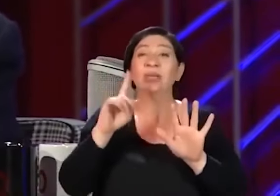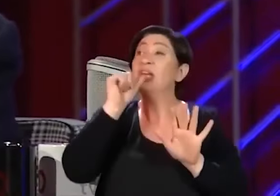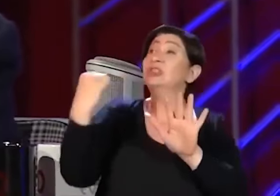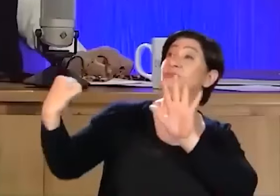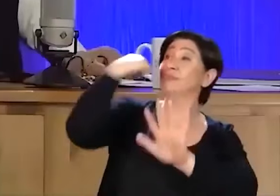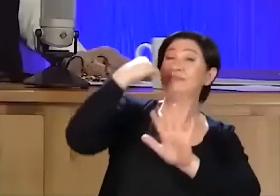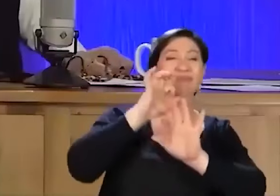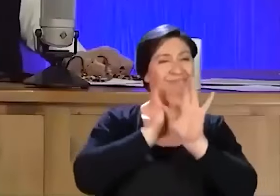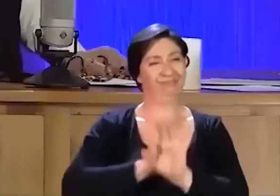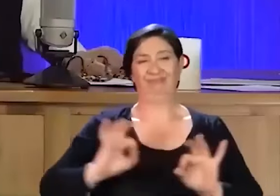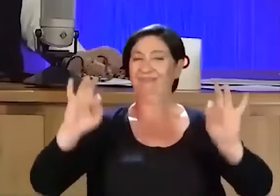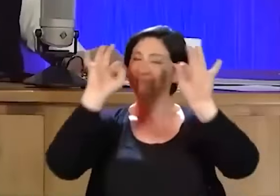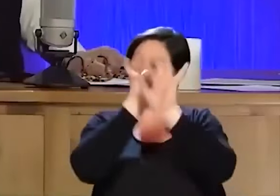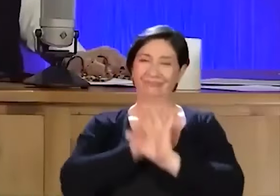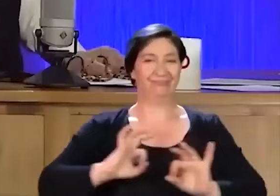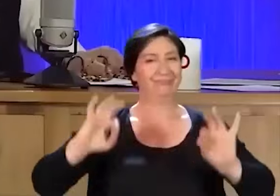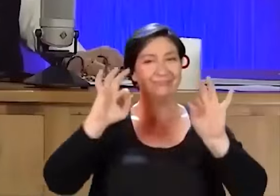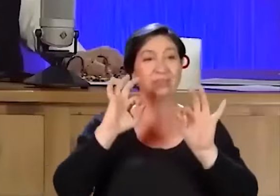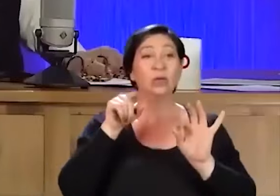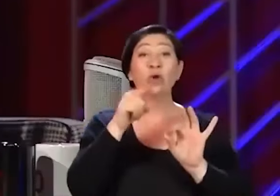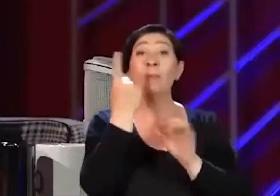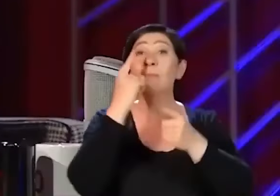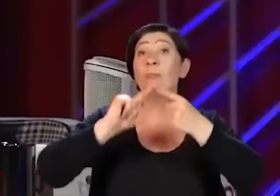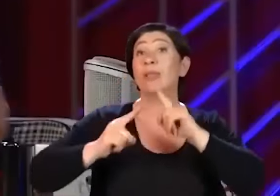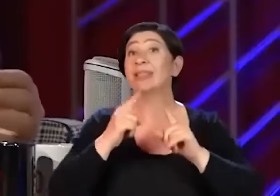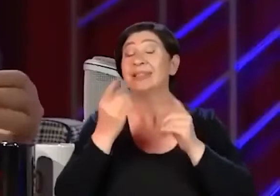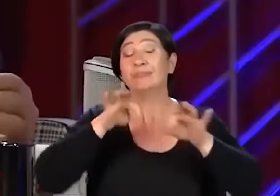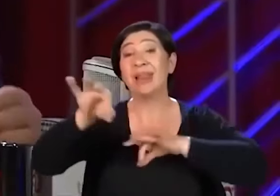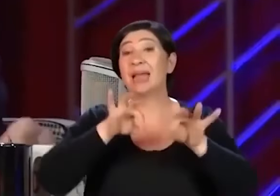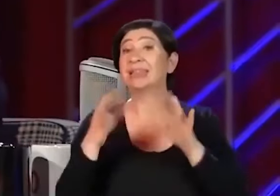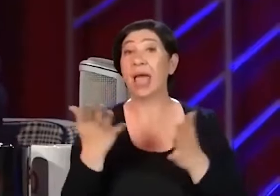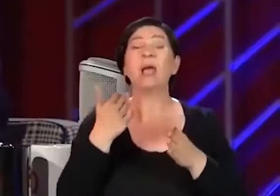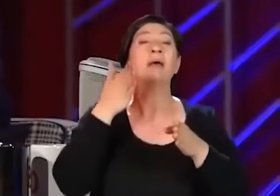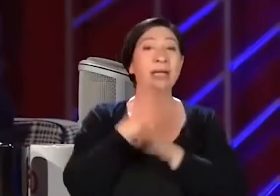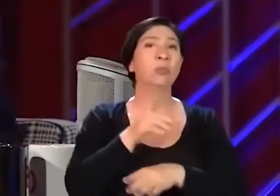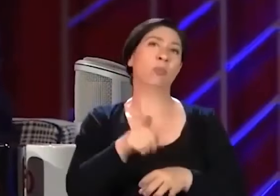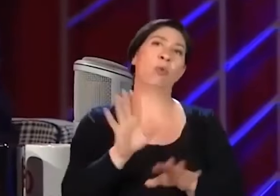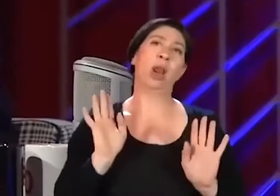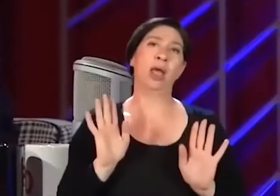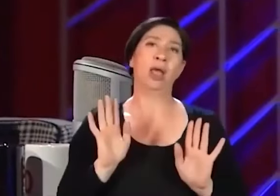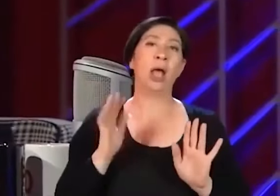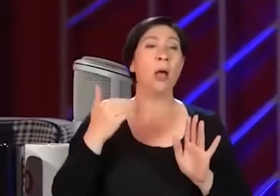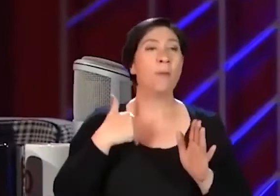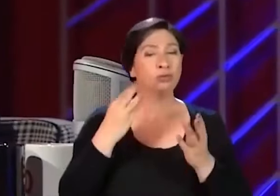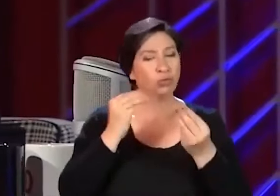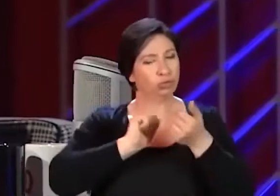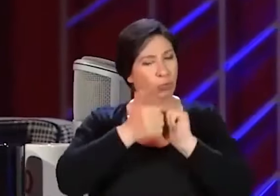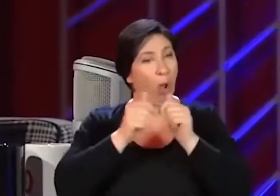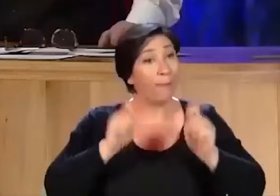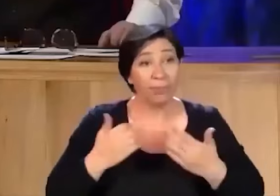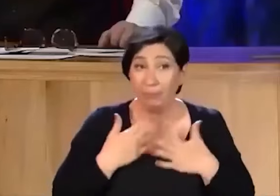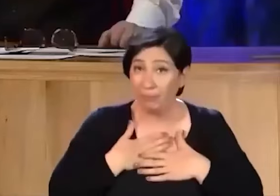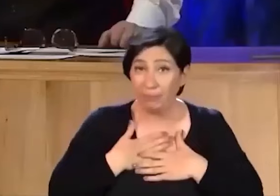dayak yemedim. Bunu söylediniz biliyorum. Yani evet. bu şöyle bir strateji aslında. Gerçekten bu böyle. Yani ben de çok sporla